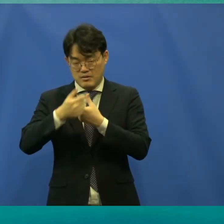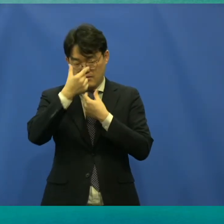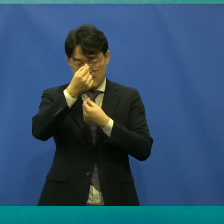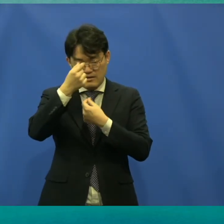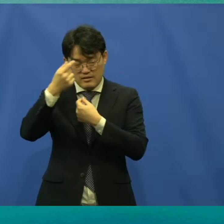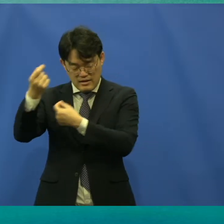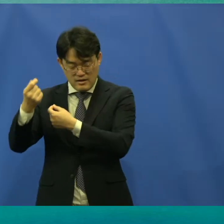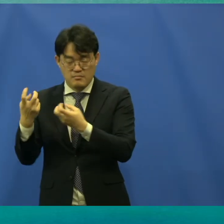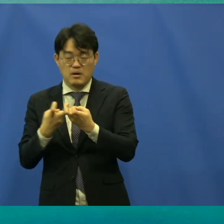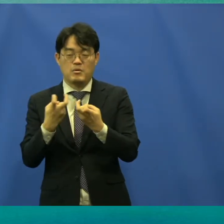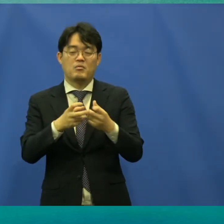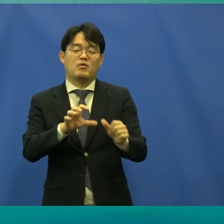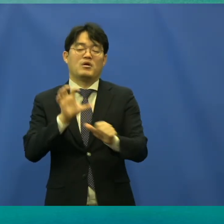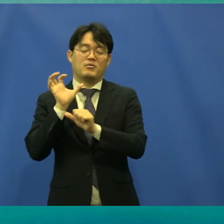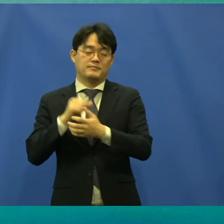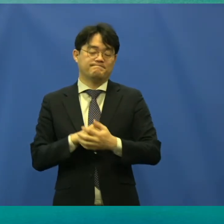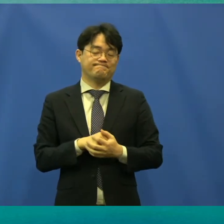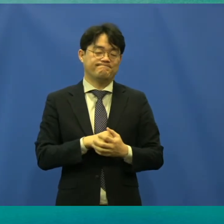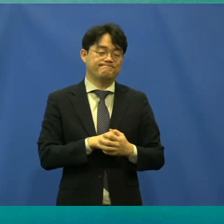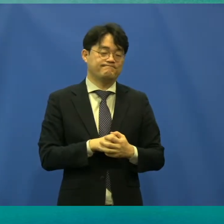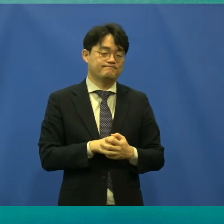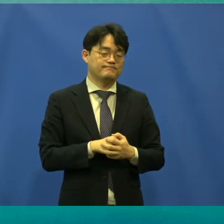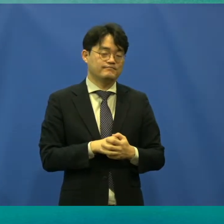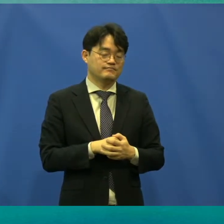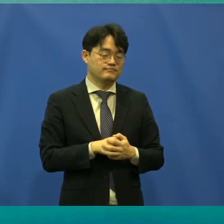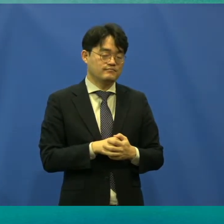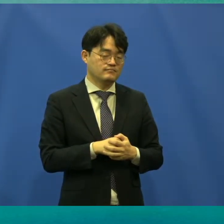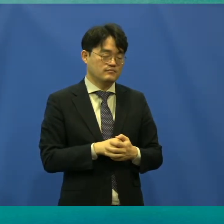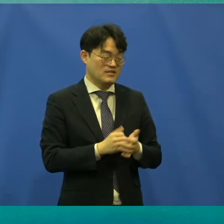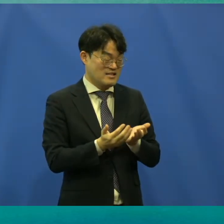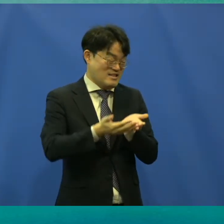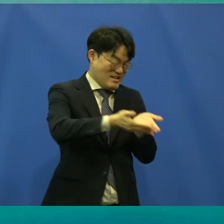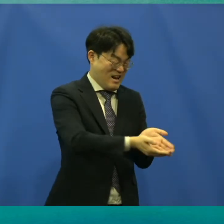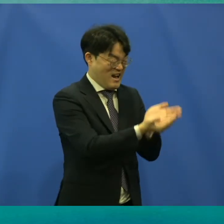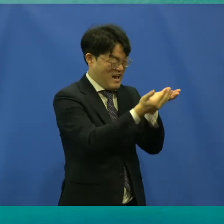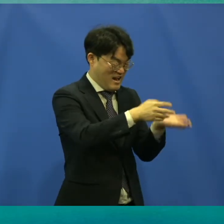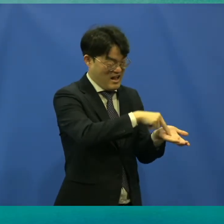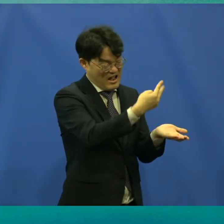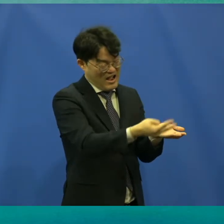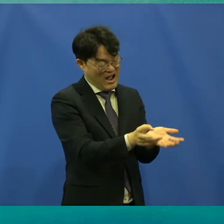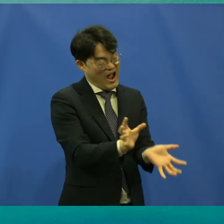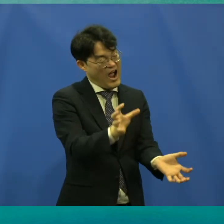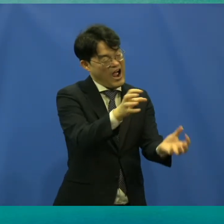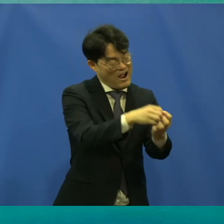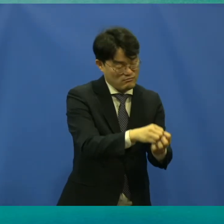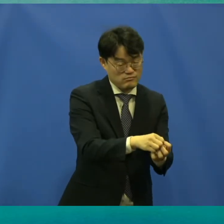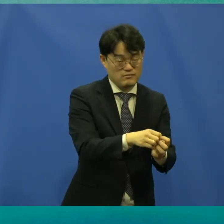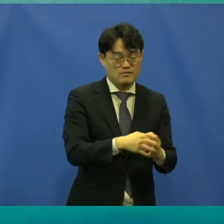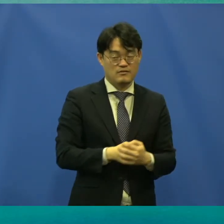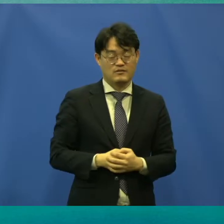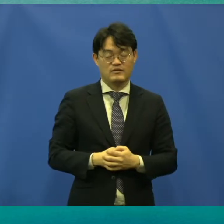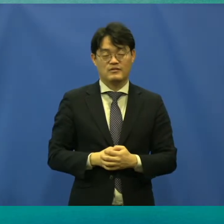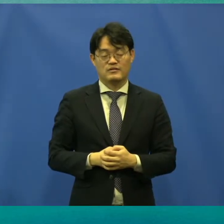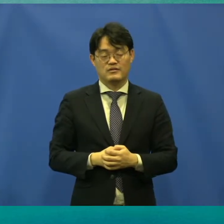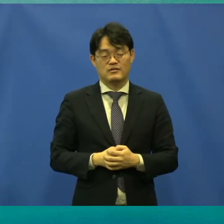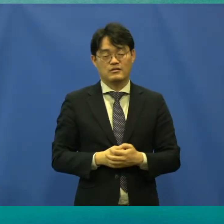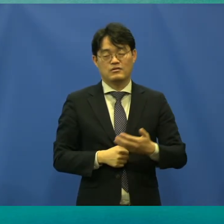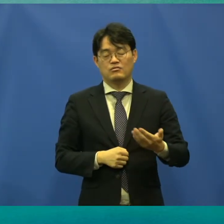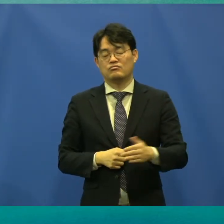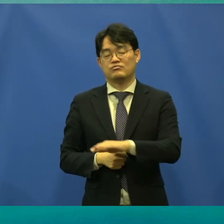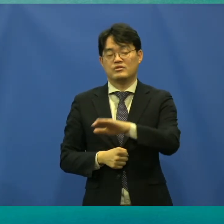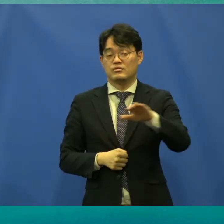가끔 하나님이 우리를 다루시는 방식에 이의를 걸고 싶을 때가 있습니다. 그래서 마치 부모와 자식 간에도 일어납니다.